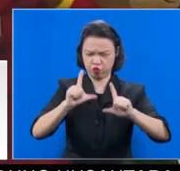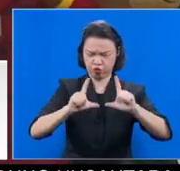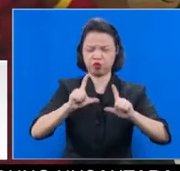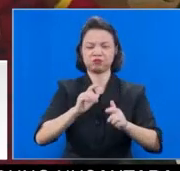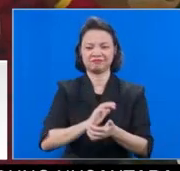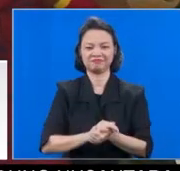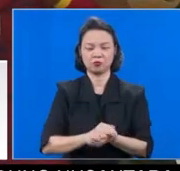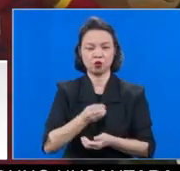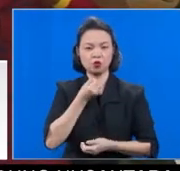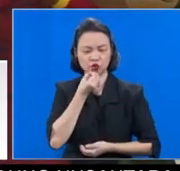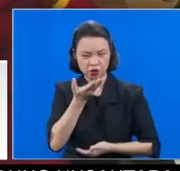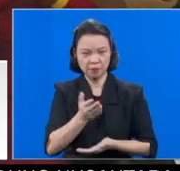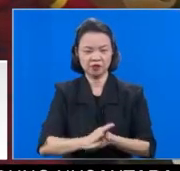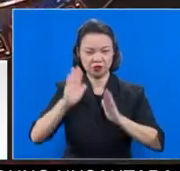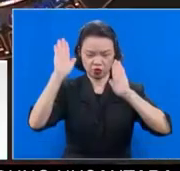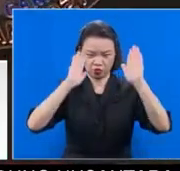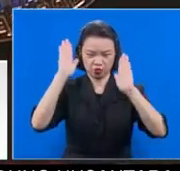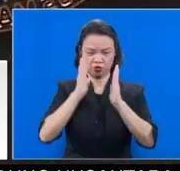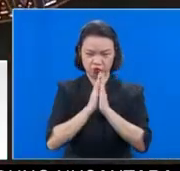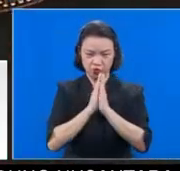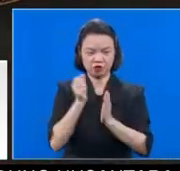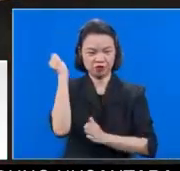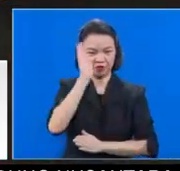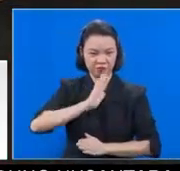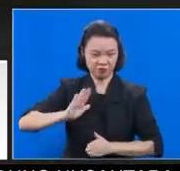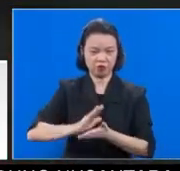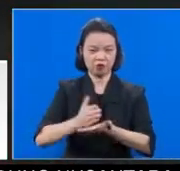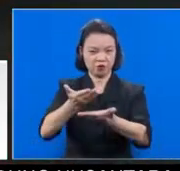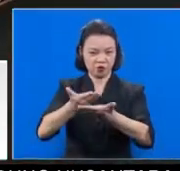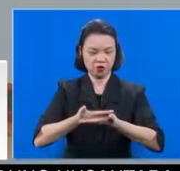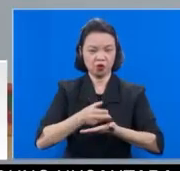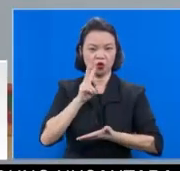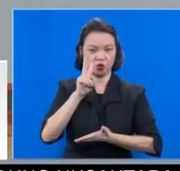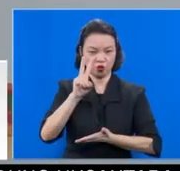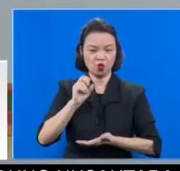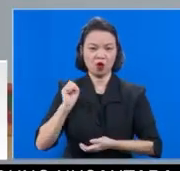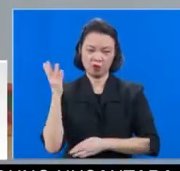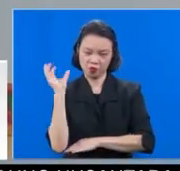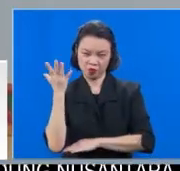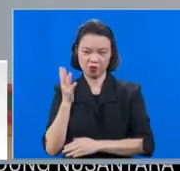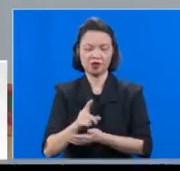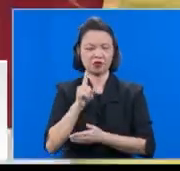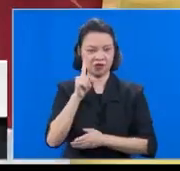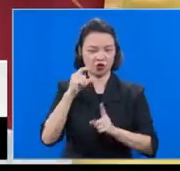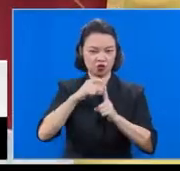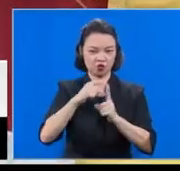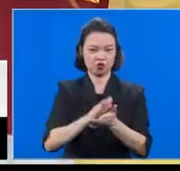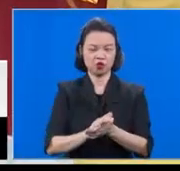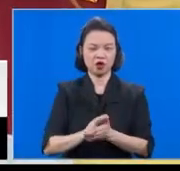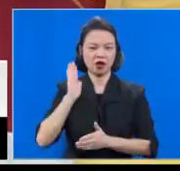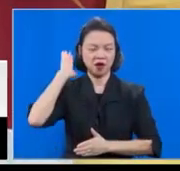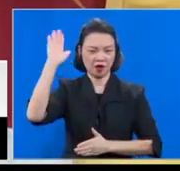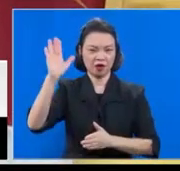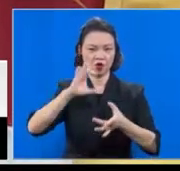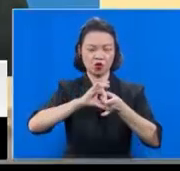Rifda yang mengucapkan salam perpisahan dengan ajang SEA Games melalui raihan 2 medali emas dan 1 perunggu bertekad untuk tampil di Olimpiade Paris